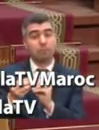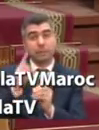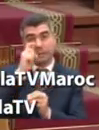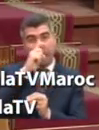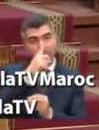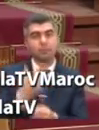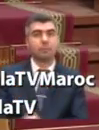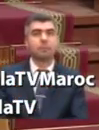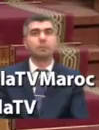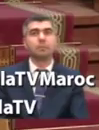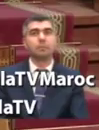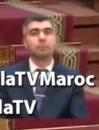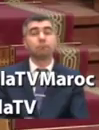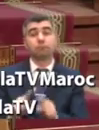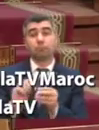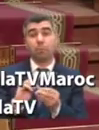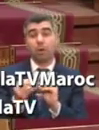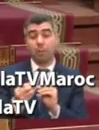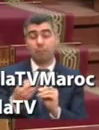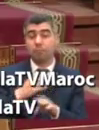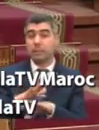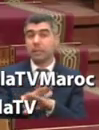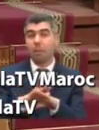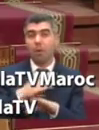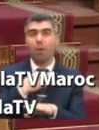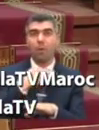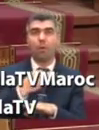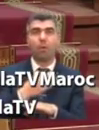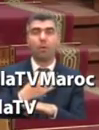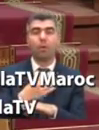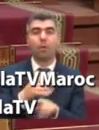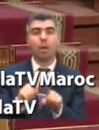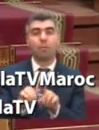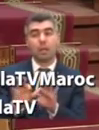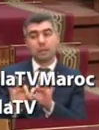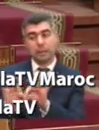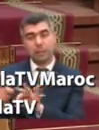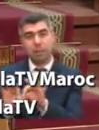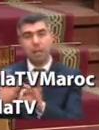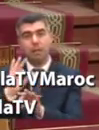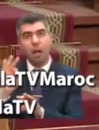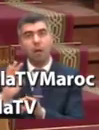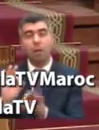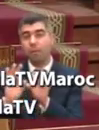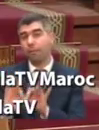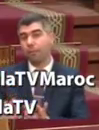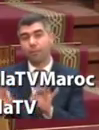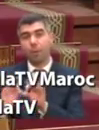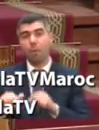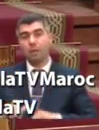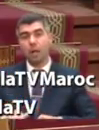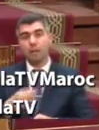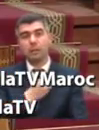عميق، والمشكل سمح لي سيد الوزير نقول لك بأن كاين مشكل في التدبير، بحيث بزاف ديال الاطباء